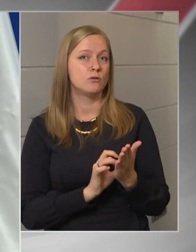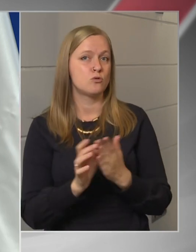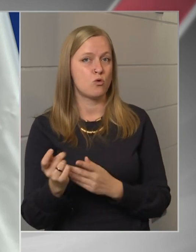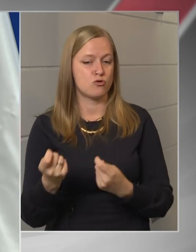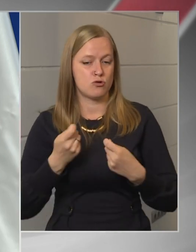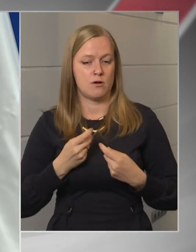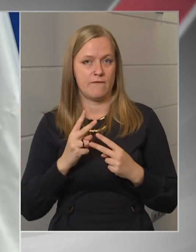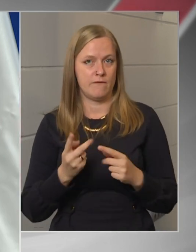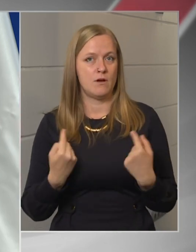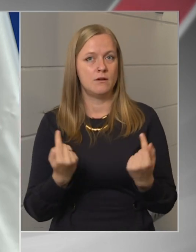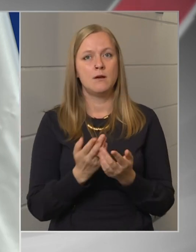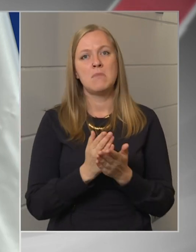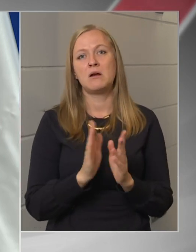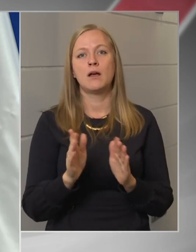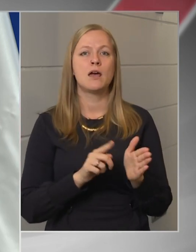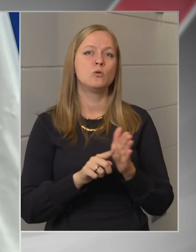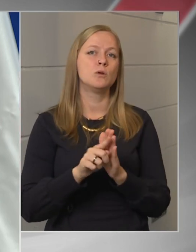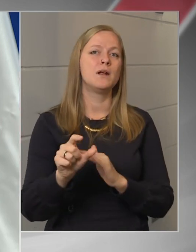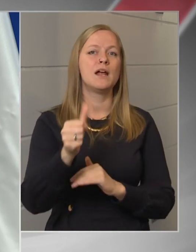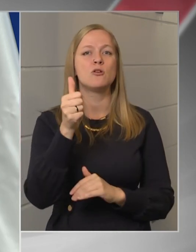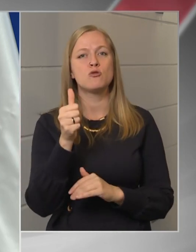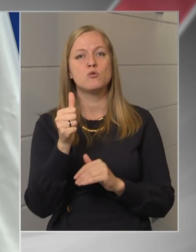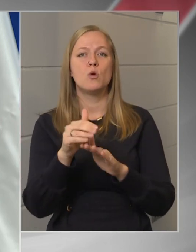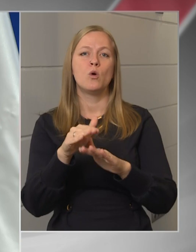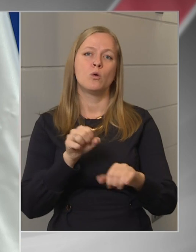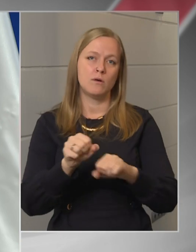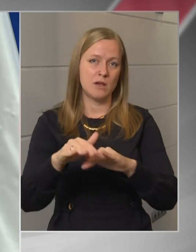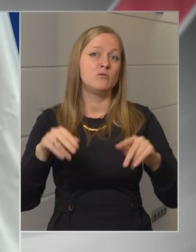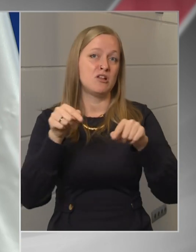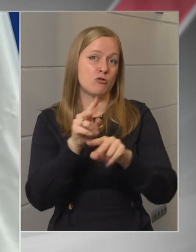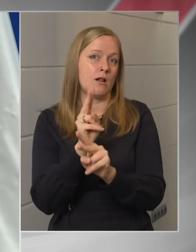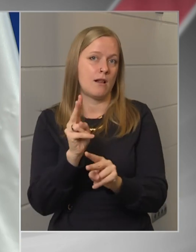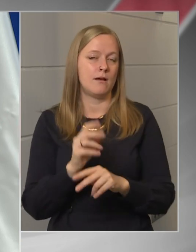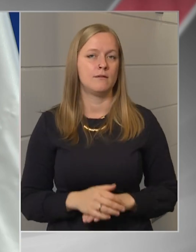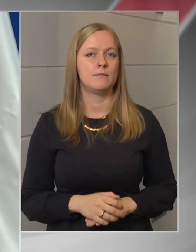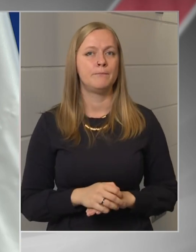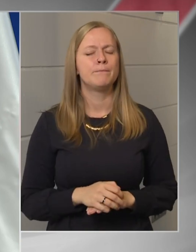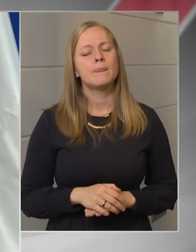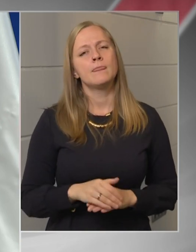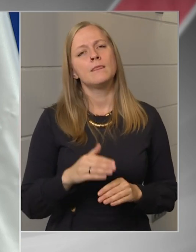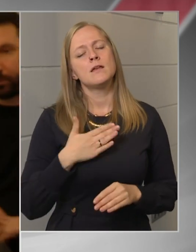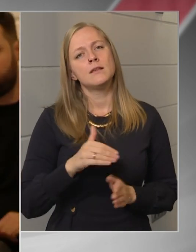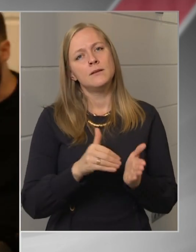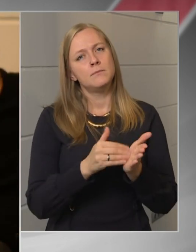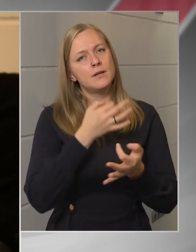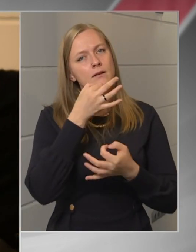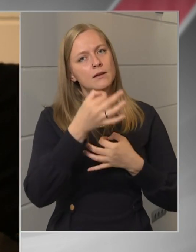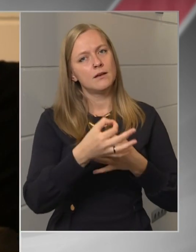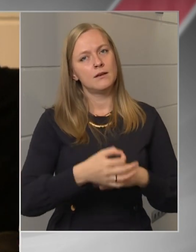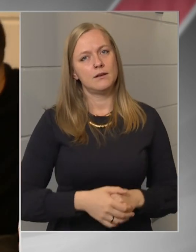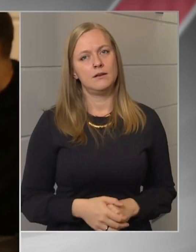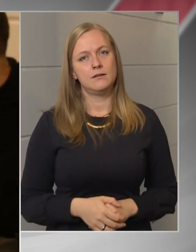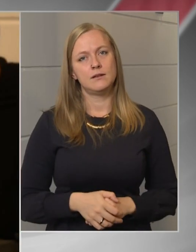rendelkezésre állnak, tehát ez már akár az októberi első kormányülés lehet. Akkor azt szeretném még kérdezni, hogy